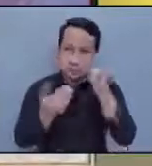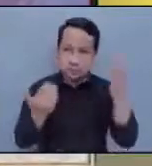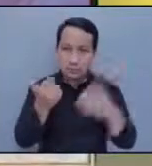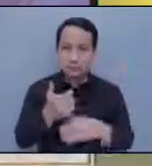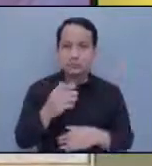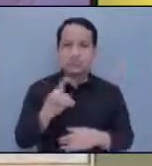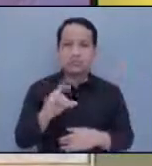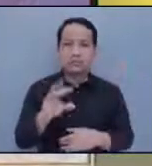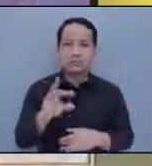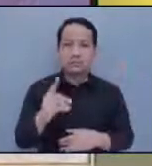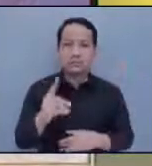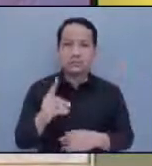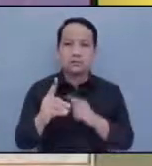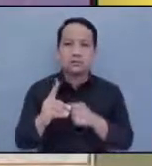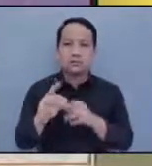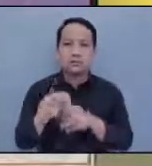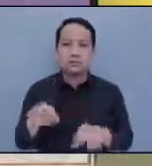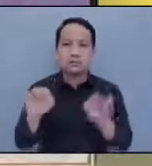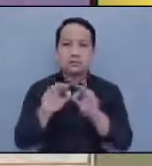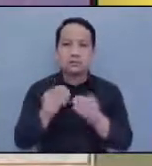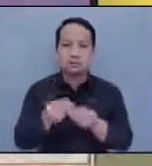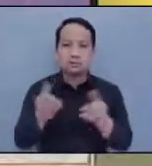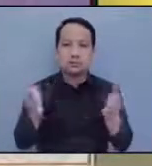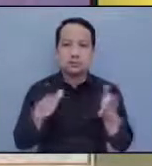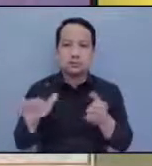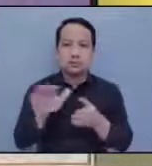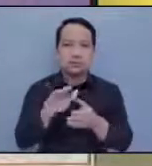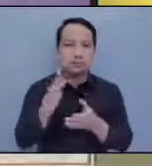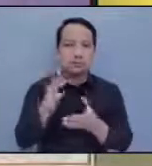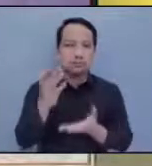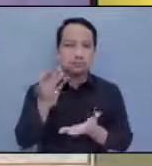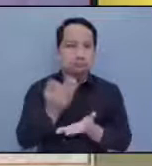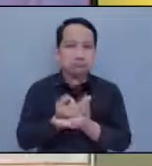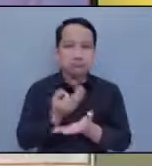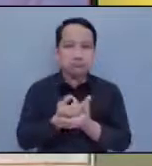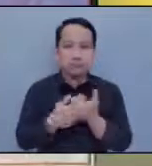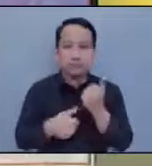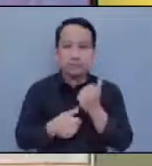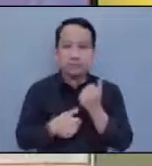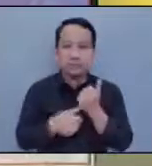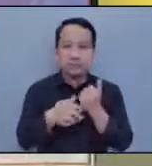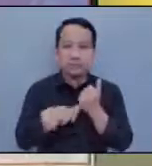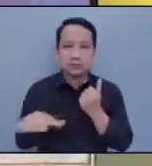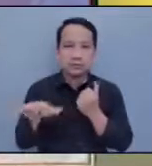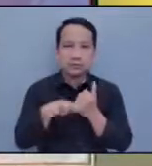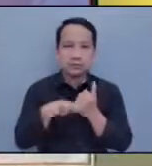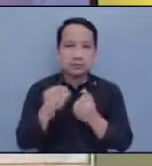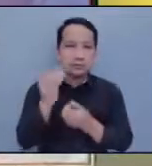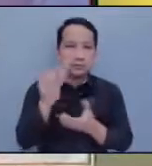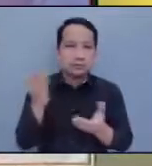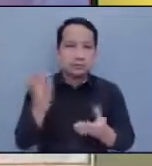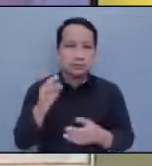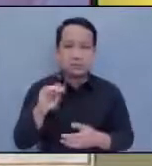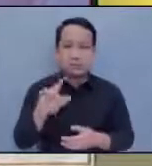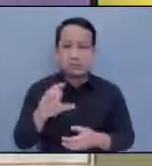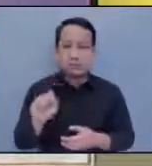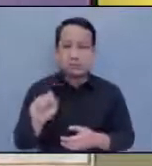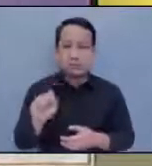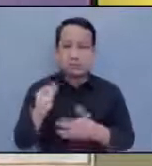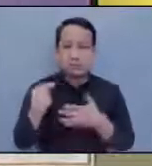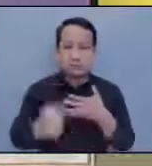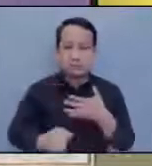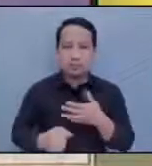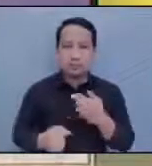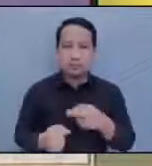DSWD na patuloy ang kanilang pamamahagi ng financial assistance sa ating mga kababayan. Si Mela Lasmora sa detalye. Rise